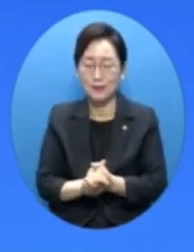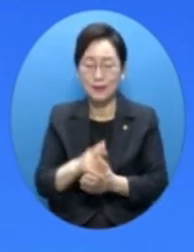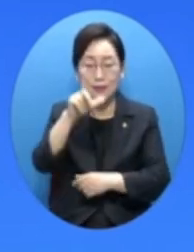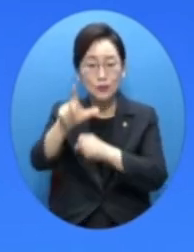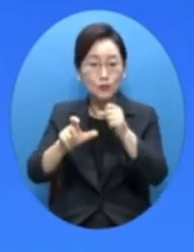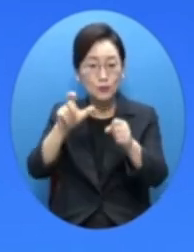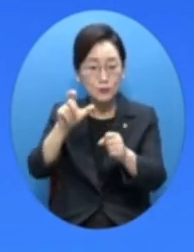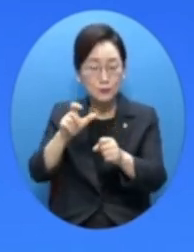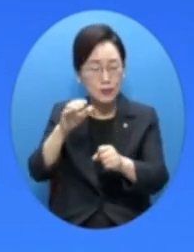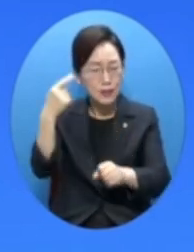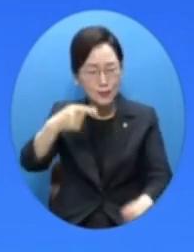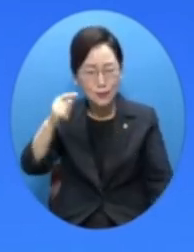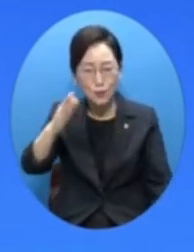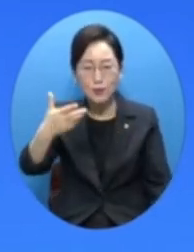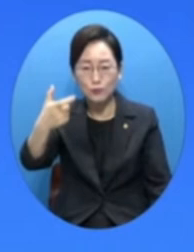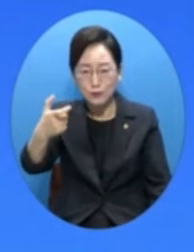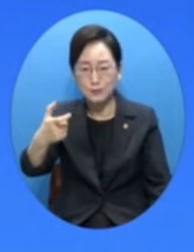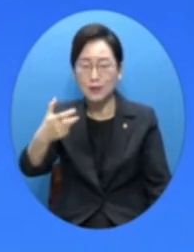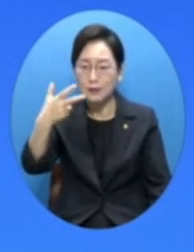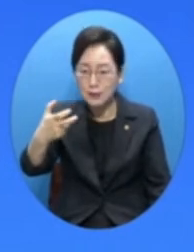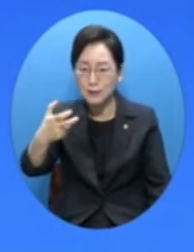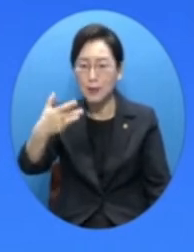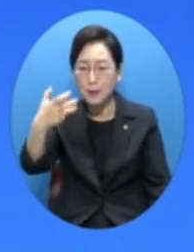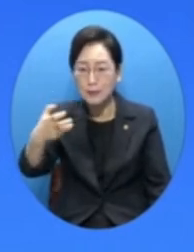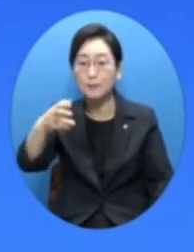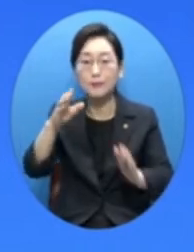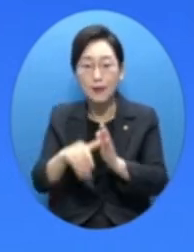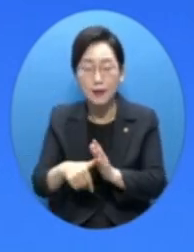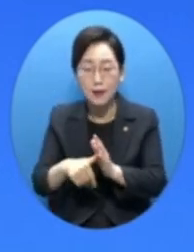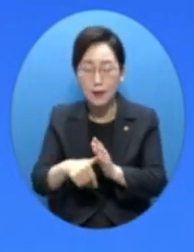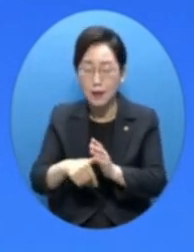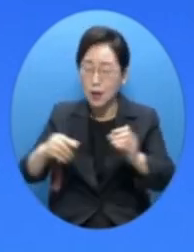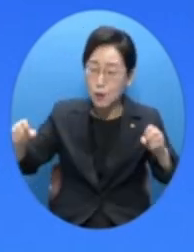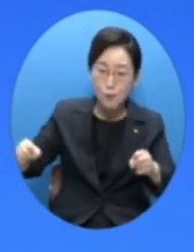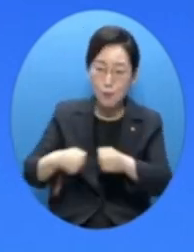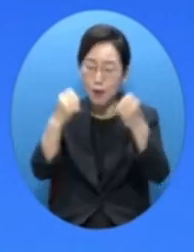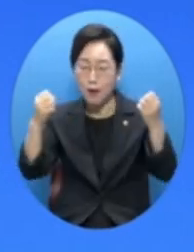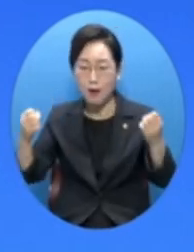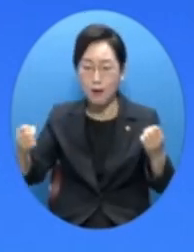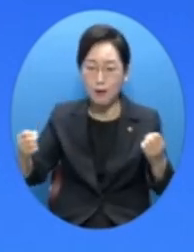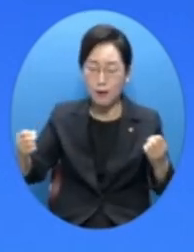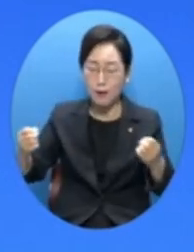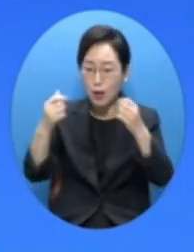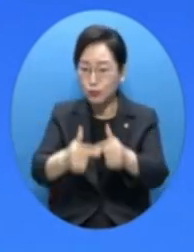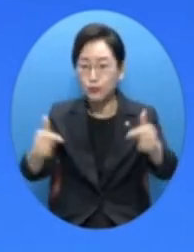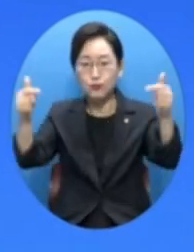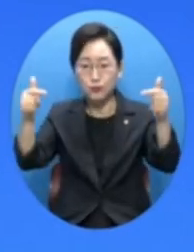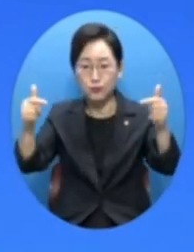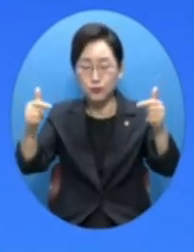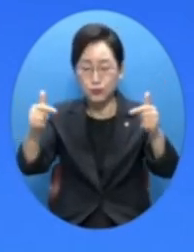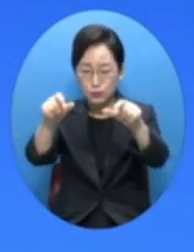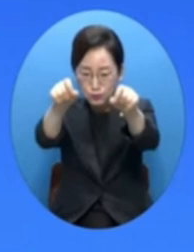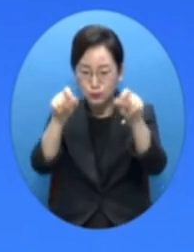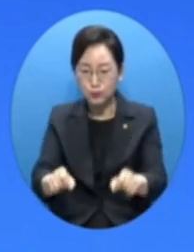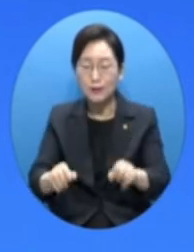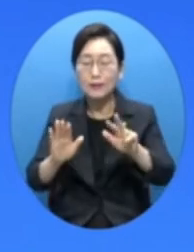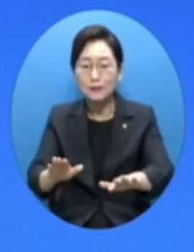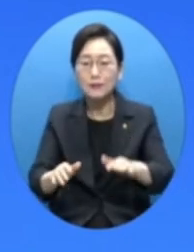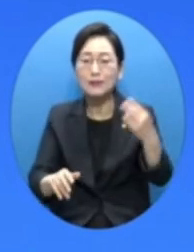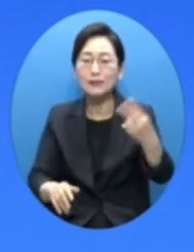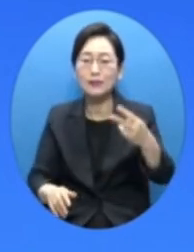60년대, 70년대, 80년대에 일어났던 그 폭발적인 부흥 역사가 다시